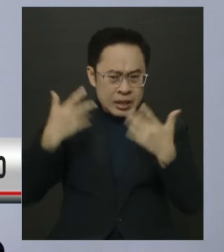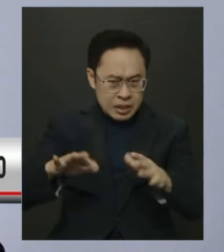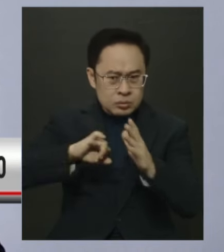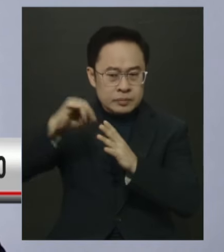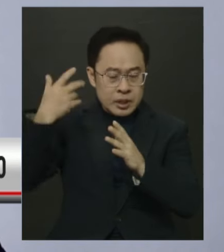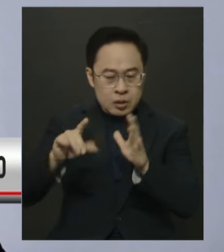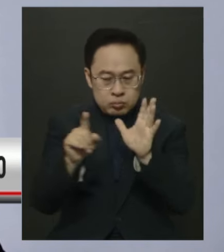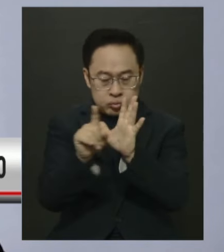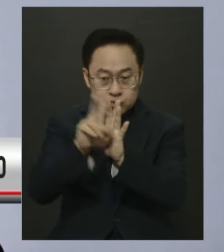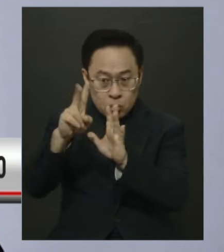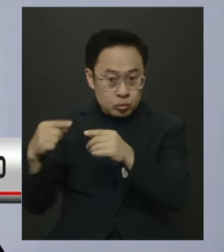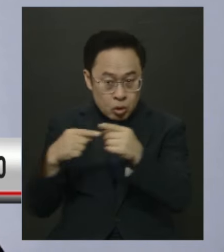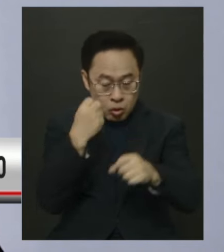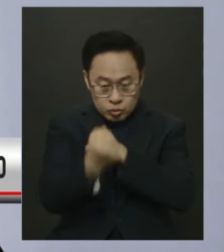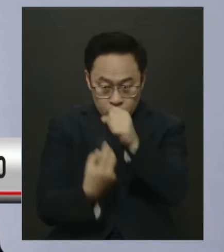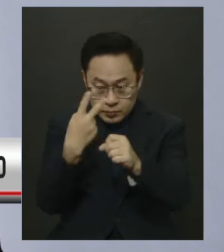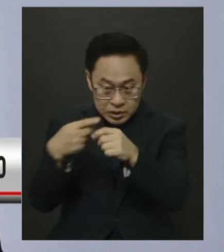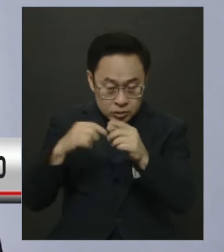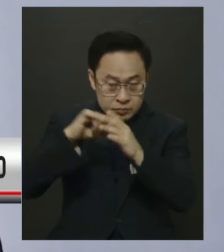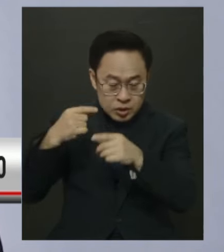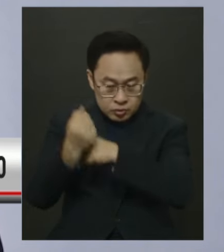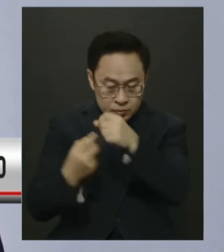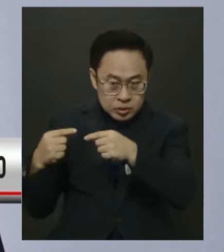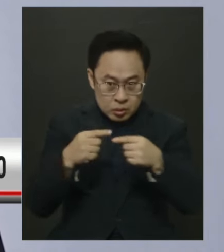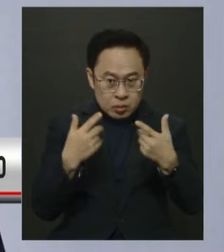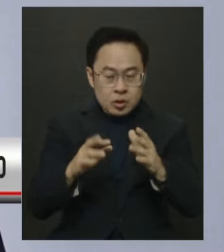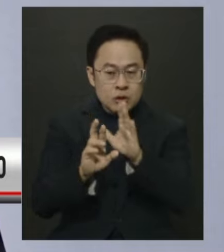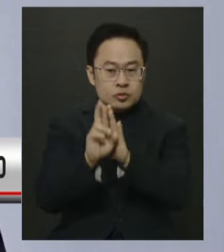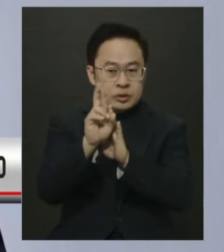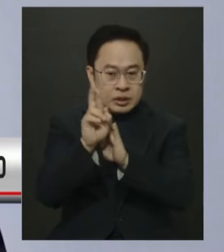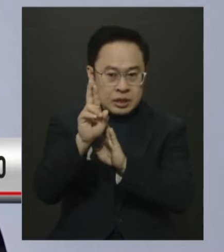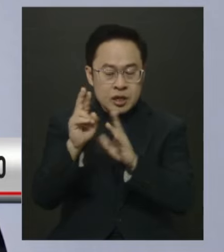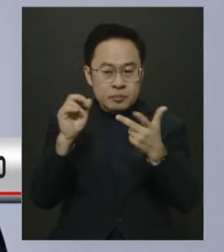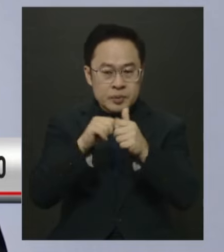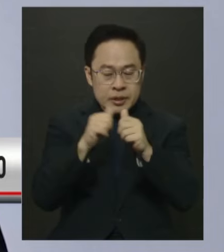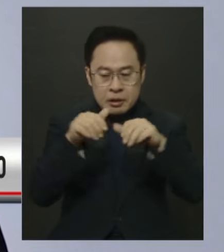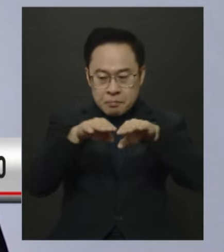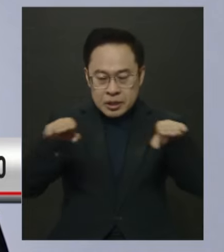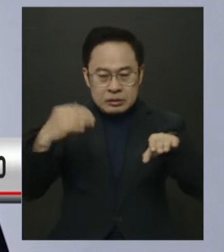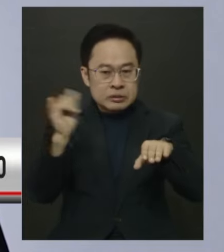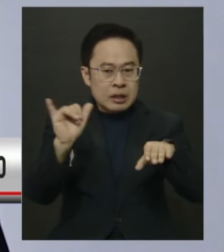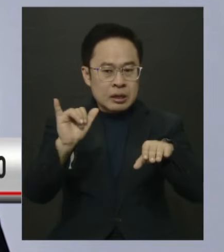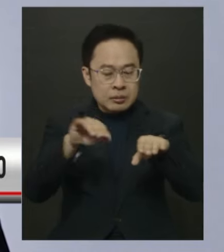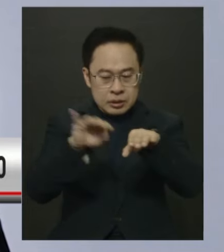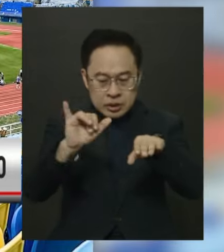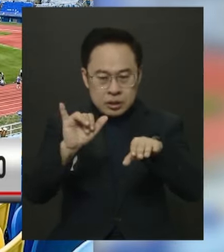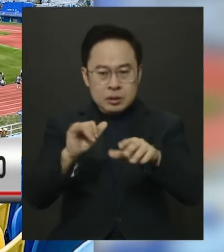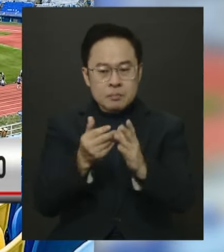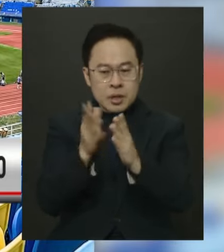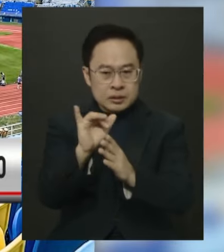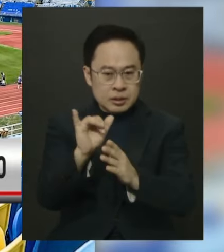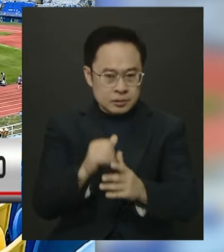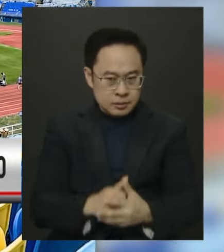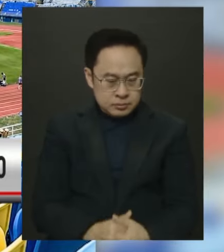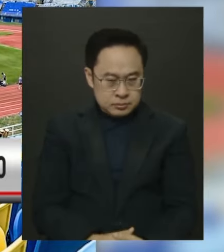พไปแล้ว2ครั้งติดต่อกันส่วนจังหวัดเชียงรายมีบางอย่างไม่ผ่านหลักเกณฑ์จะต้องมีการแก้ไข